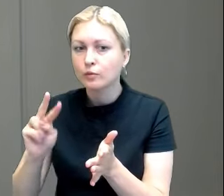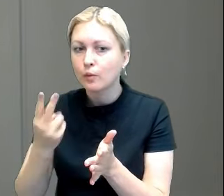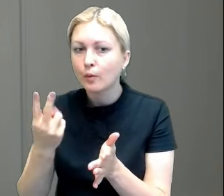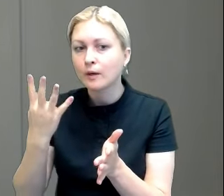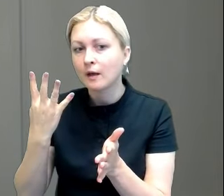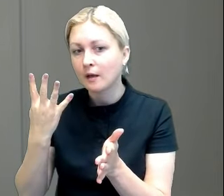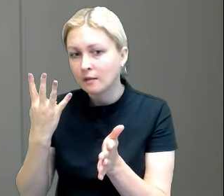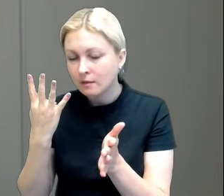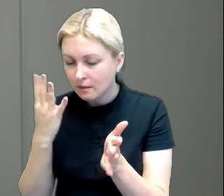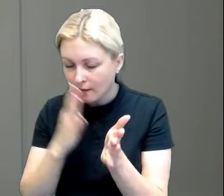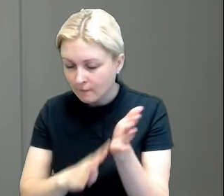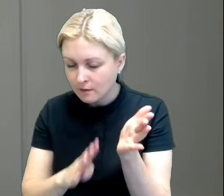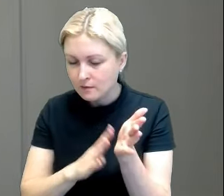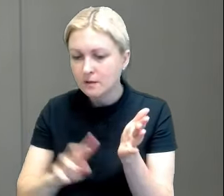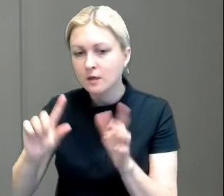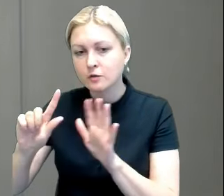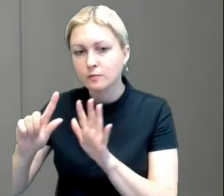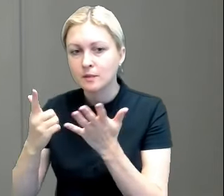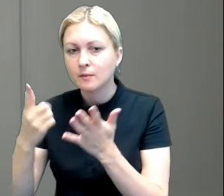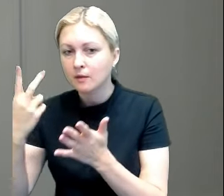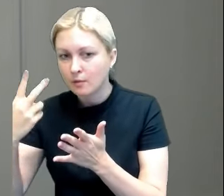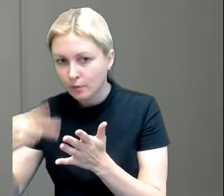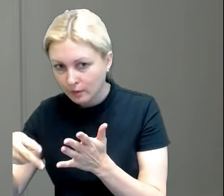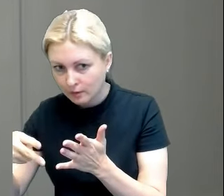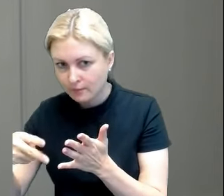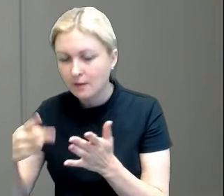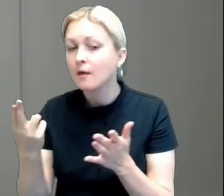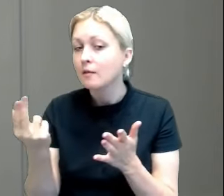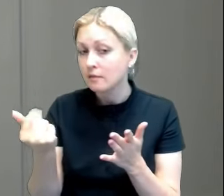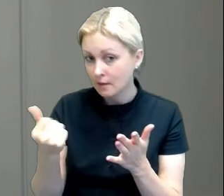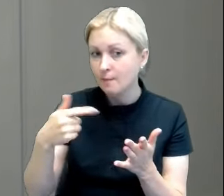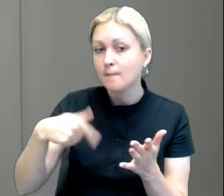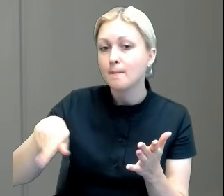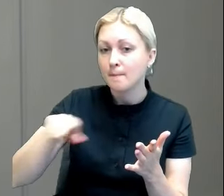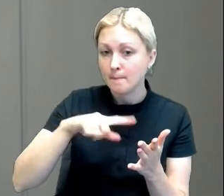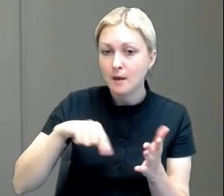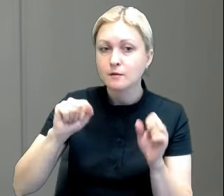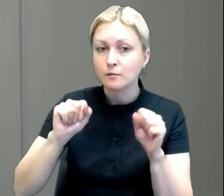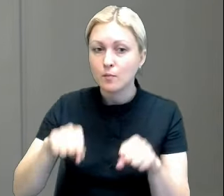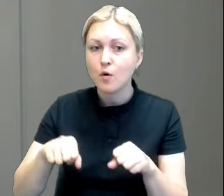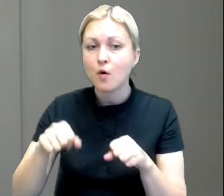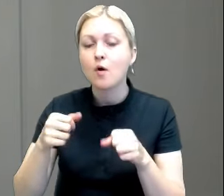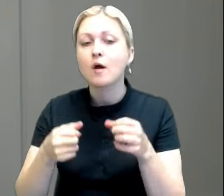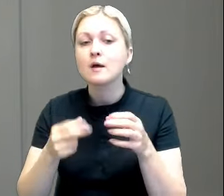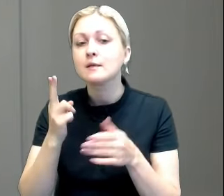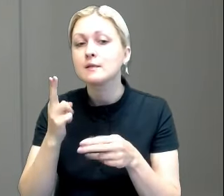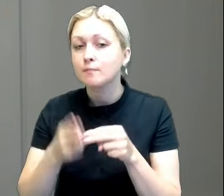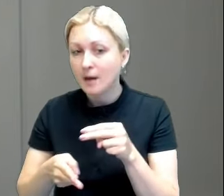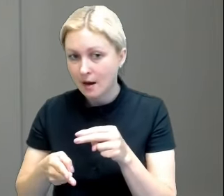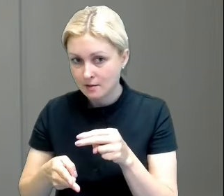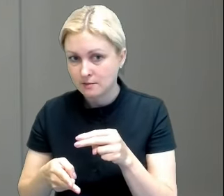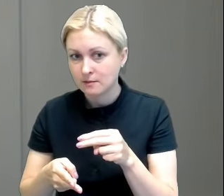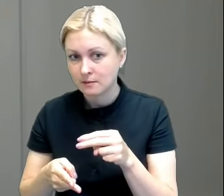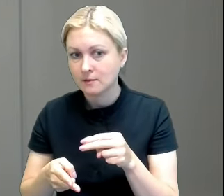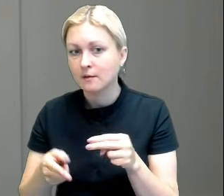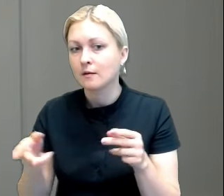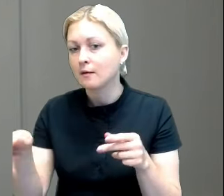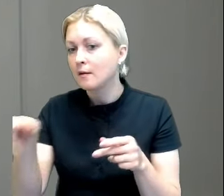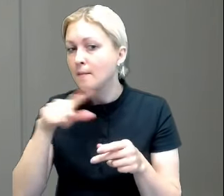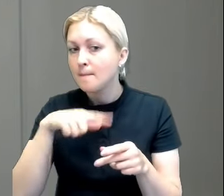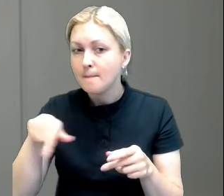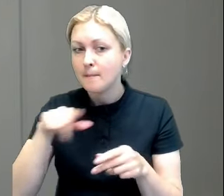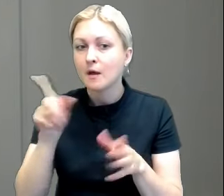7,20€ tai e mes galime spręsti turiu galvoj taip dienai turiu galvoj kad mes mes